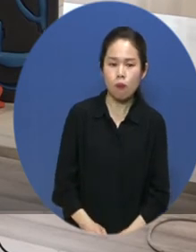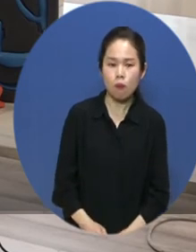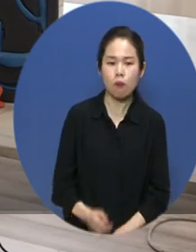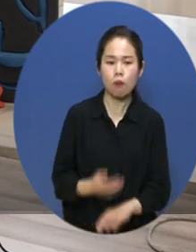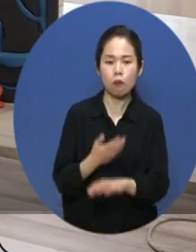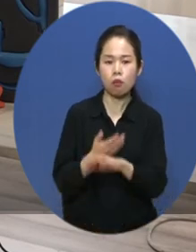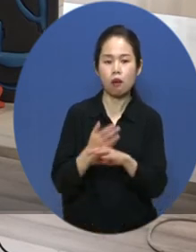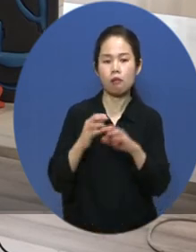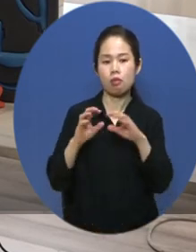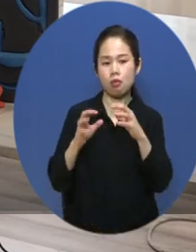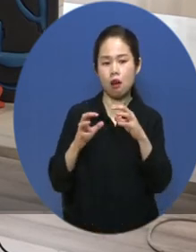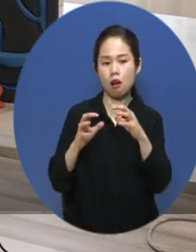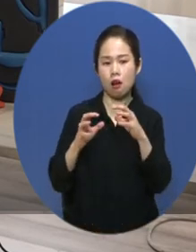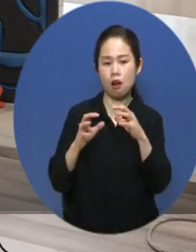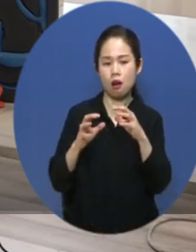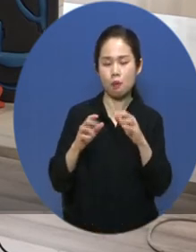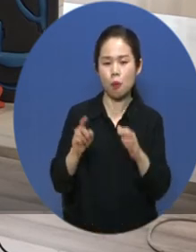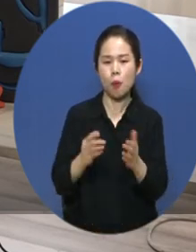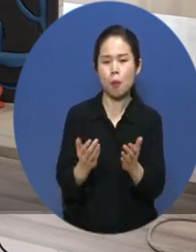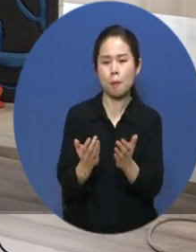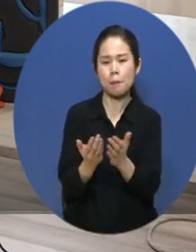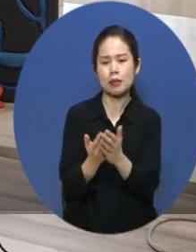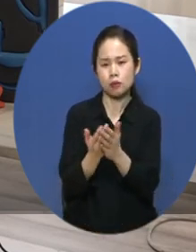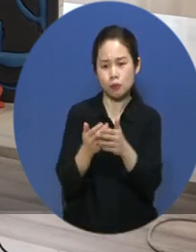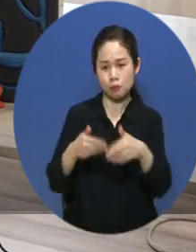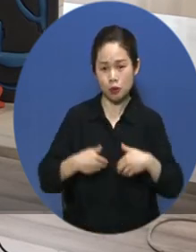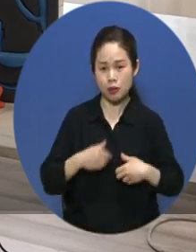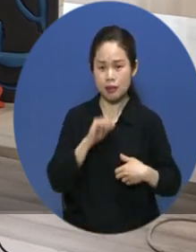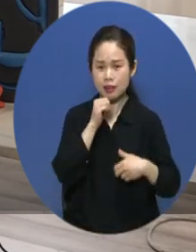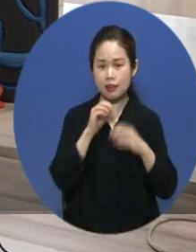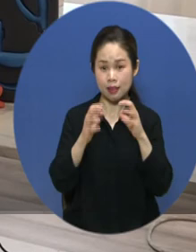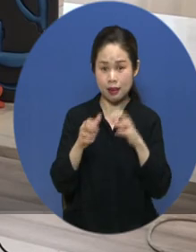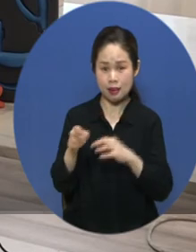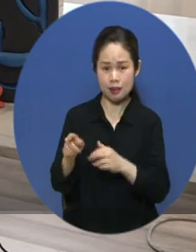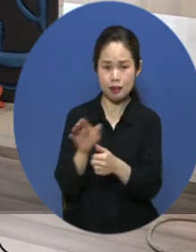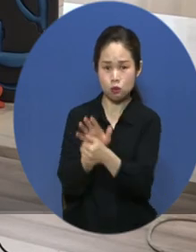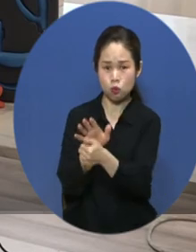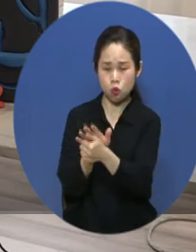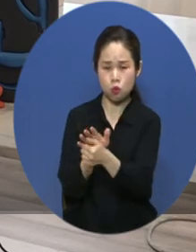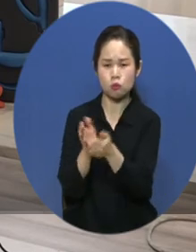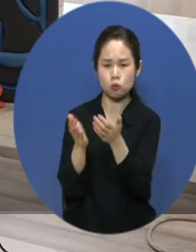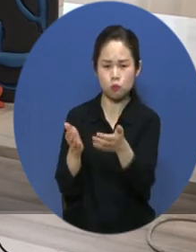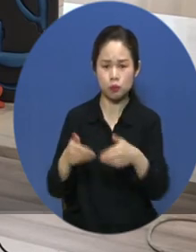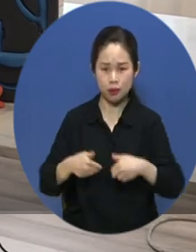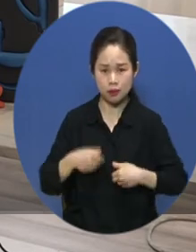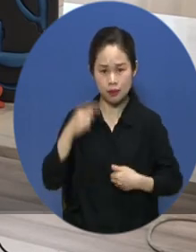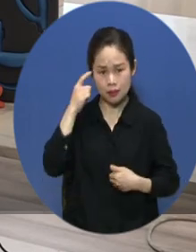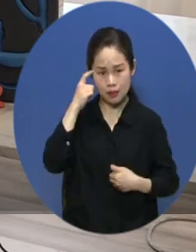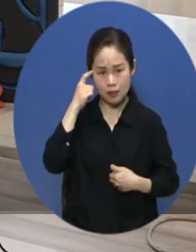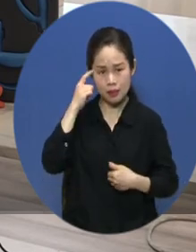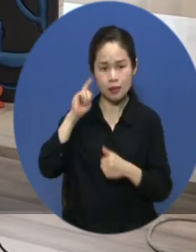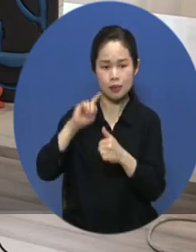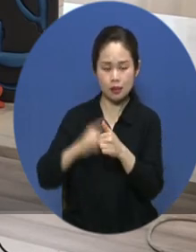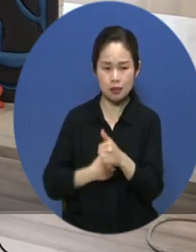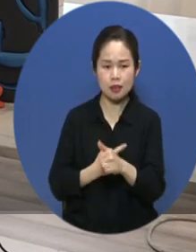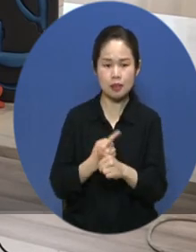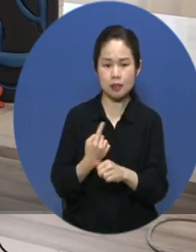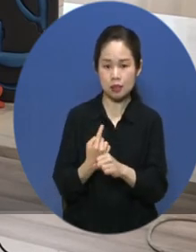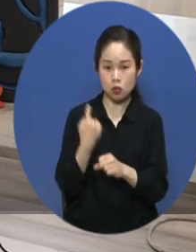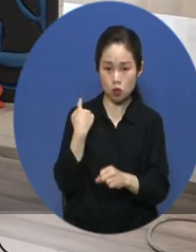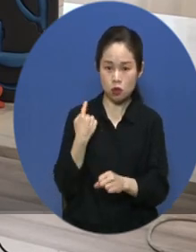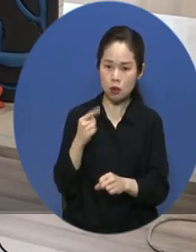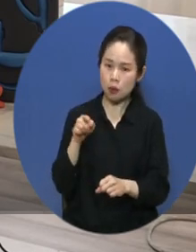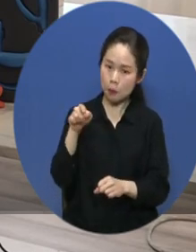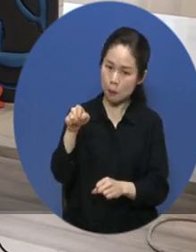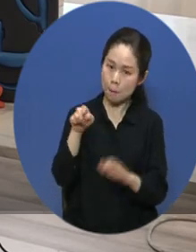쪽에 이런 아직 개도국 쪽에 이런 사업을 해보면 어떨까 싶어서 작년에는 이제 한 두세 번 인도 가서 보조기구